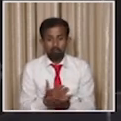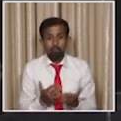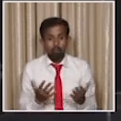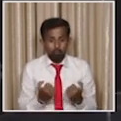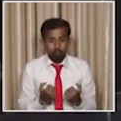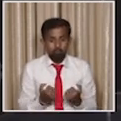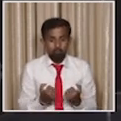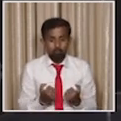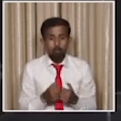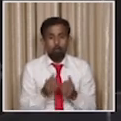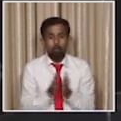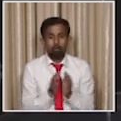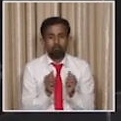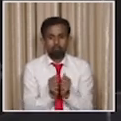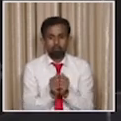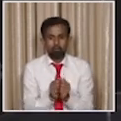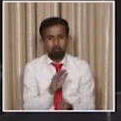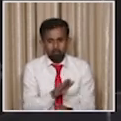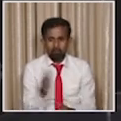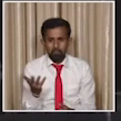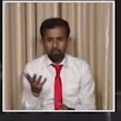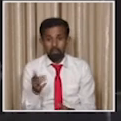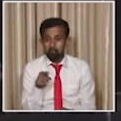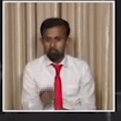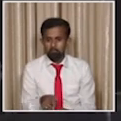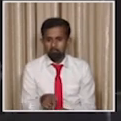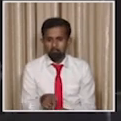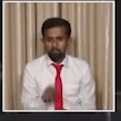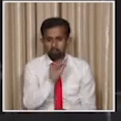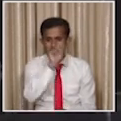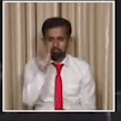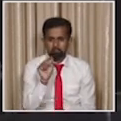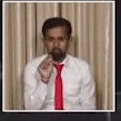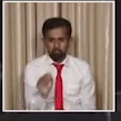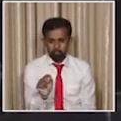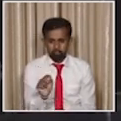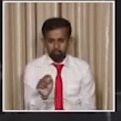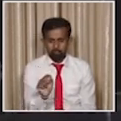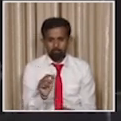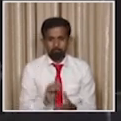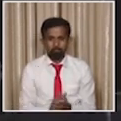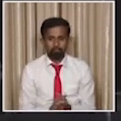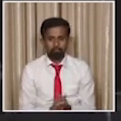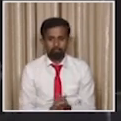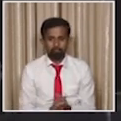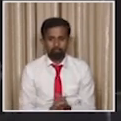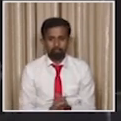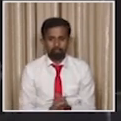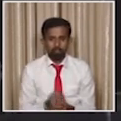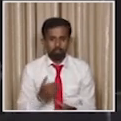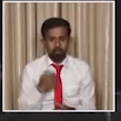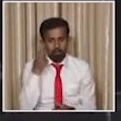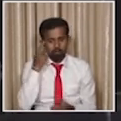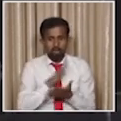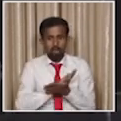යුතුව තිබිච්ච සියලු දේ කරාද නැද්ද කියන එතනයි මෙතන තියෙන ප්‍රශ්නේ. හරි එතකොට අනිත් එක මං හිතන්නේ